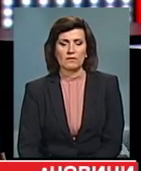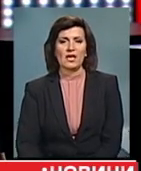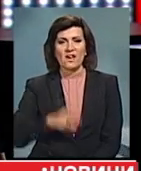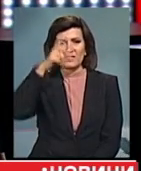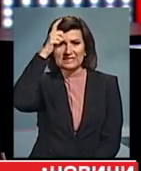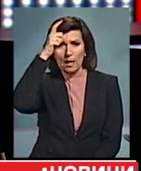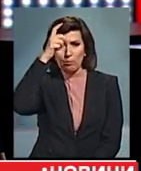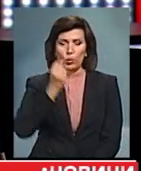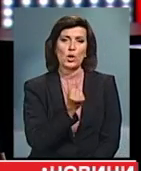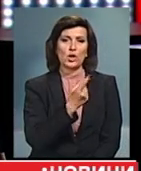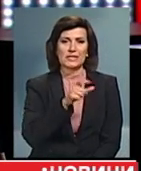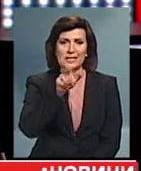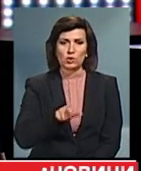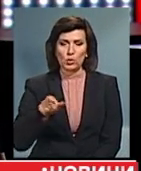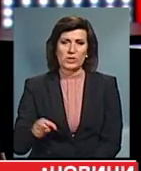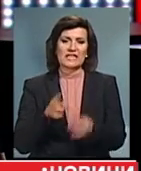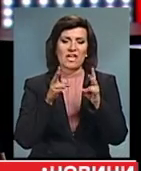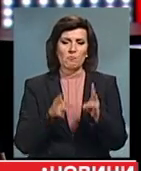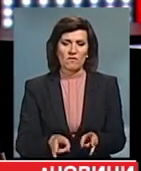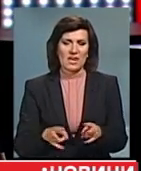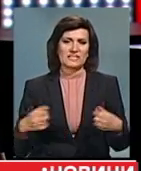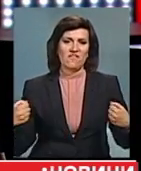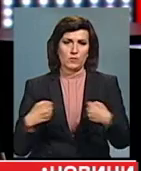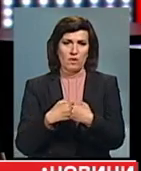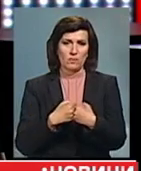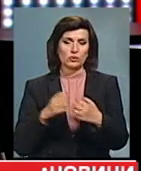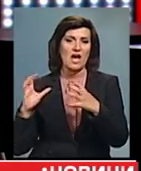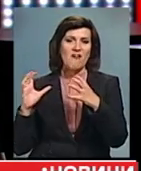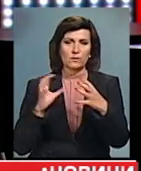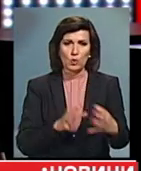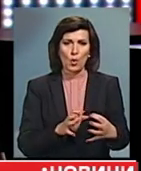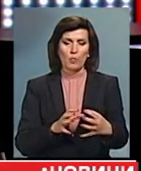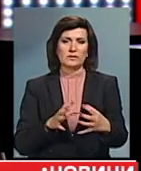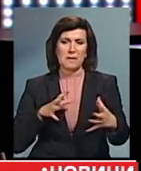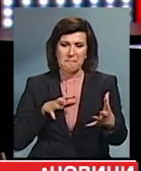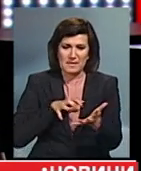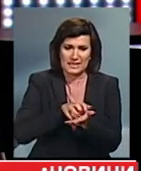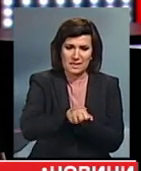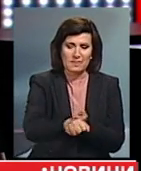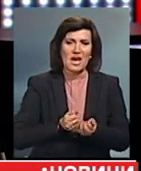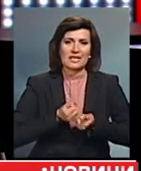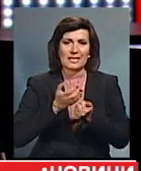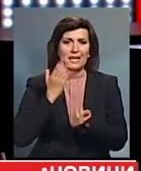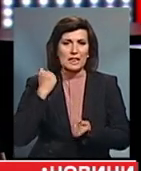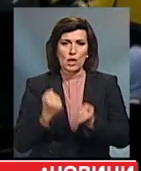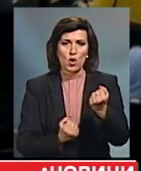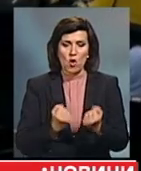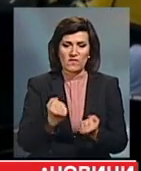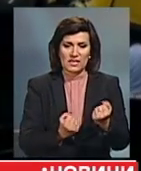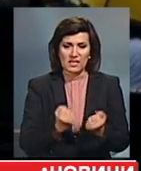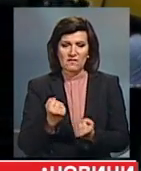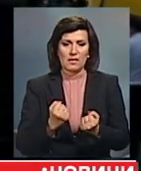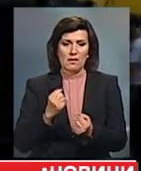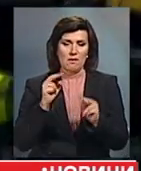У Стамбулі щонайменше 11 людей травмувалися в дорожній аварії. Там автобус буквально підім'яв під себе кілька легковиків. За